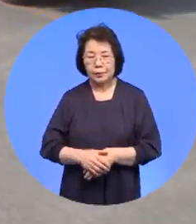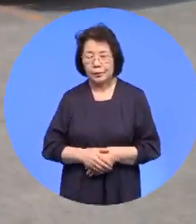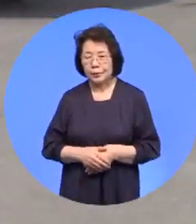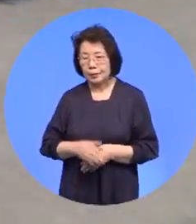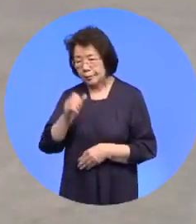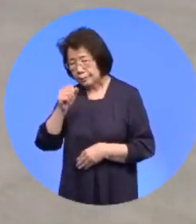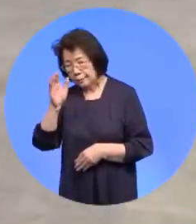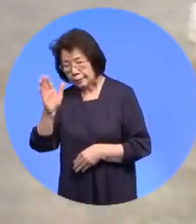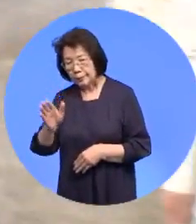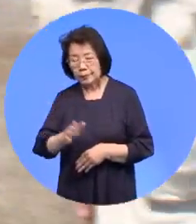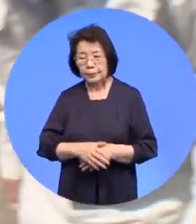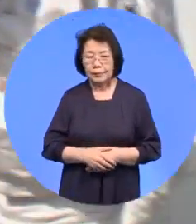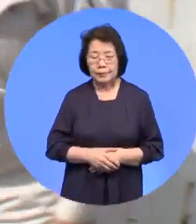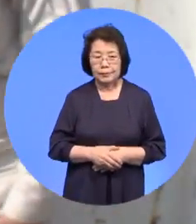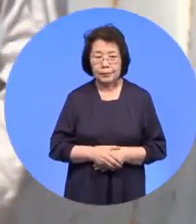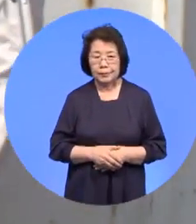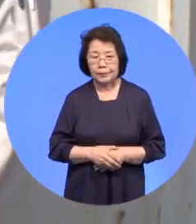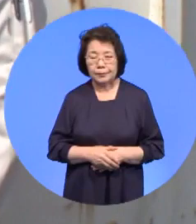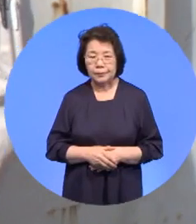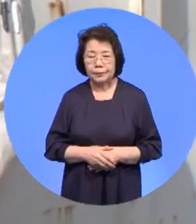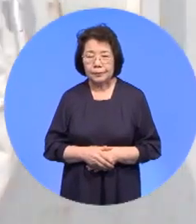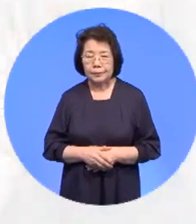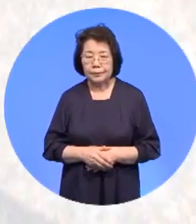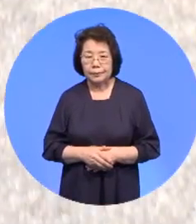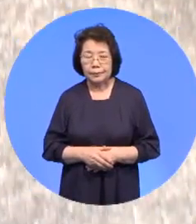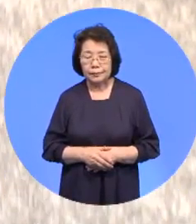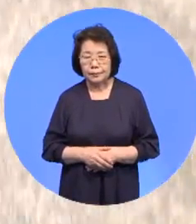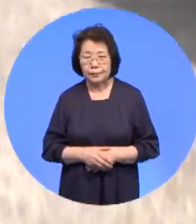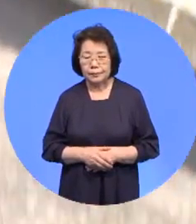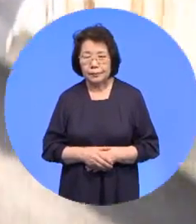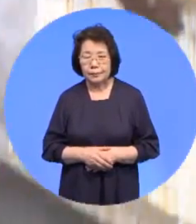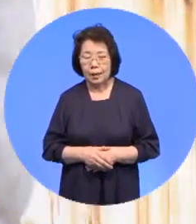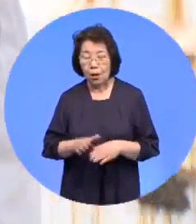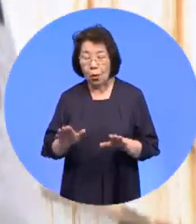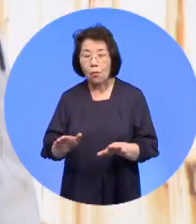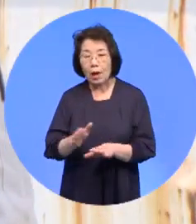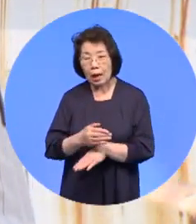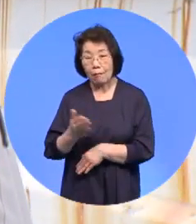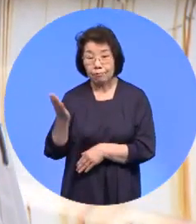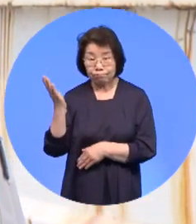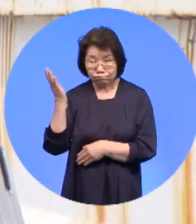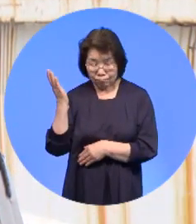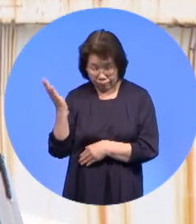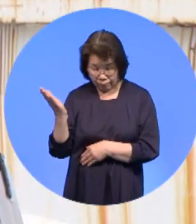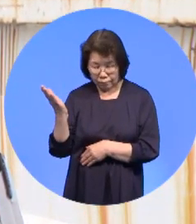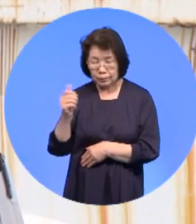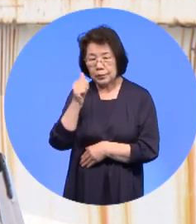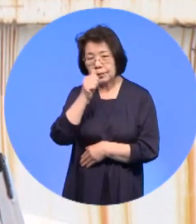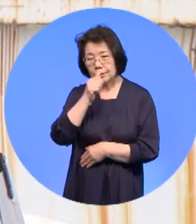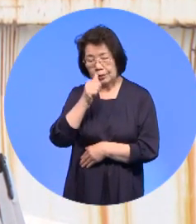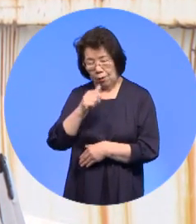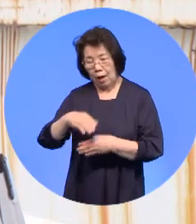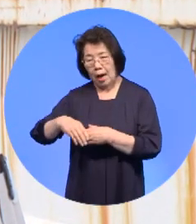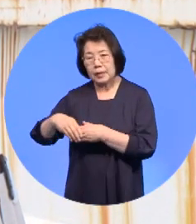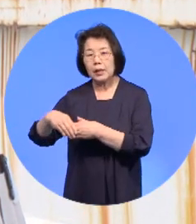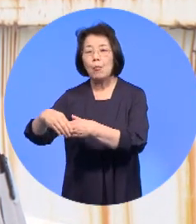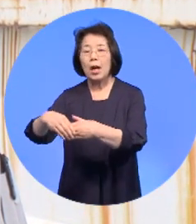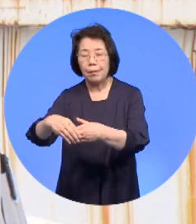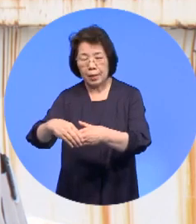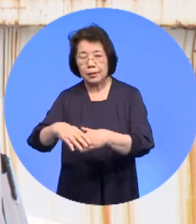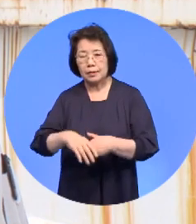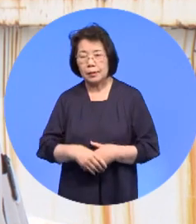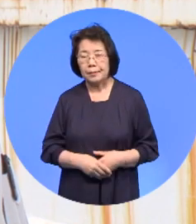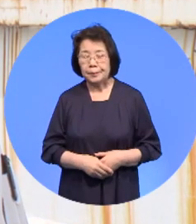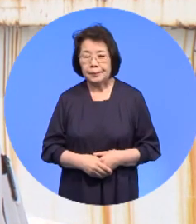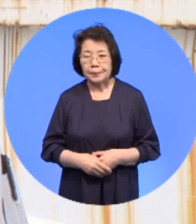どうもよろしくお願います003ここからは破砕選別工場合田さんに案内